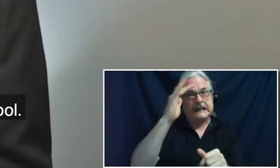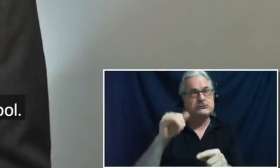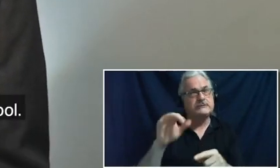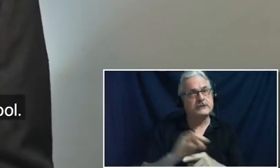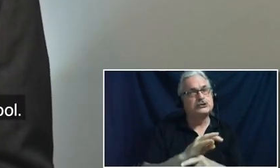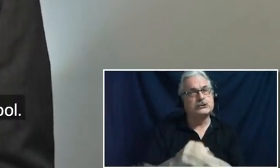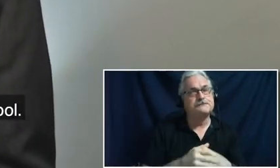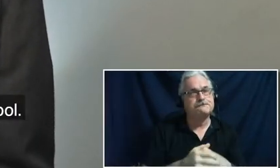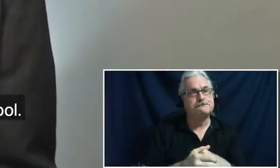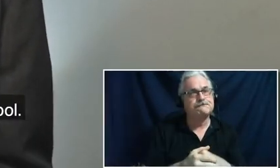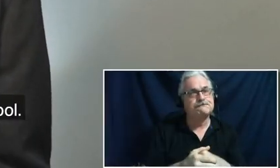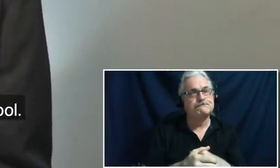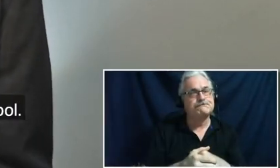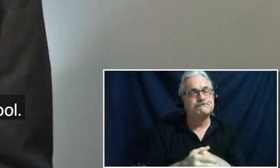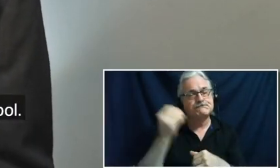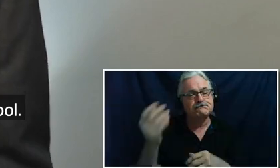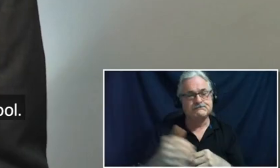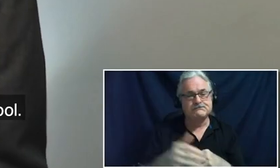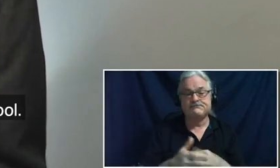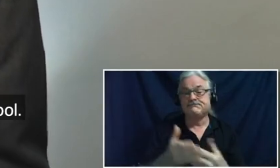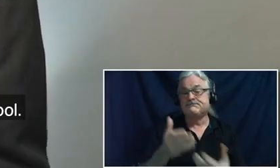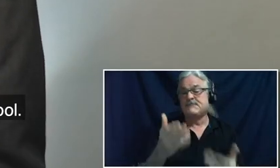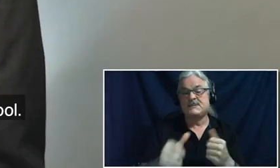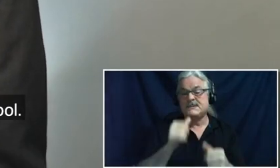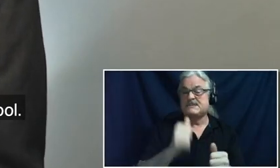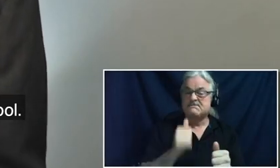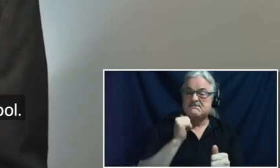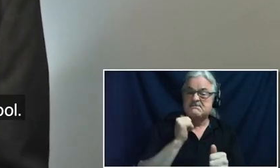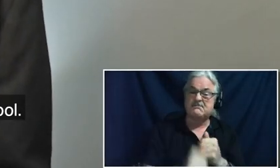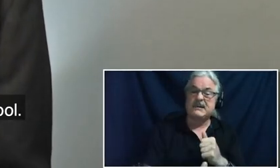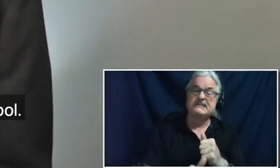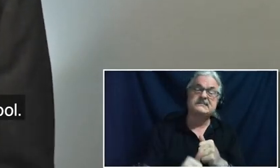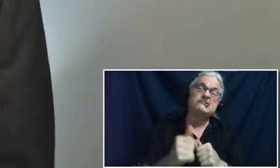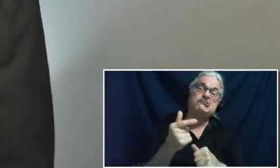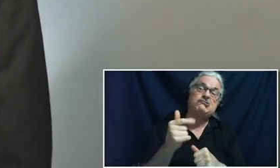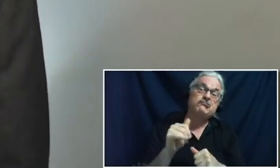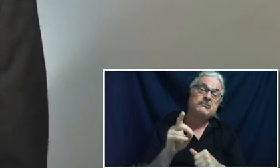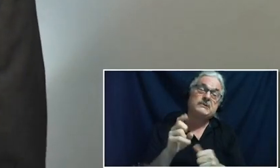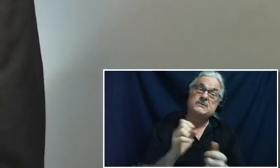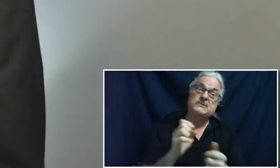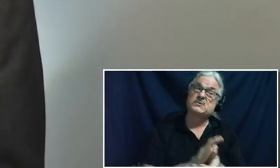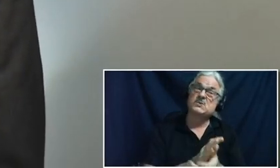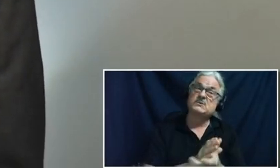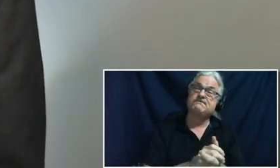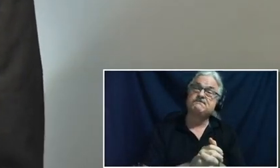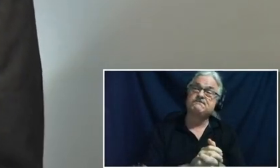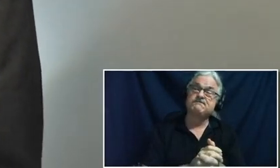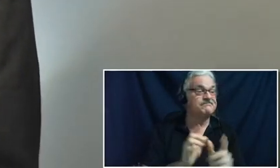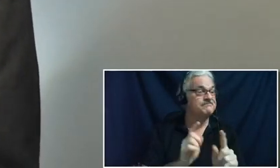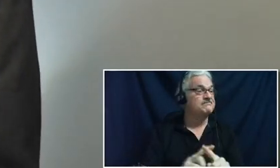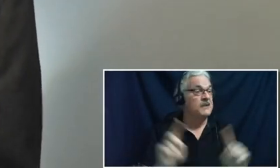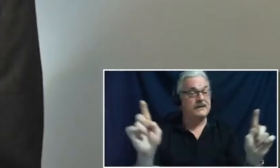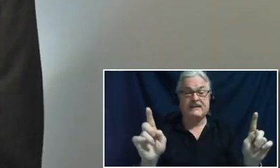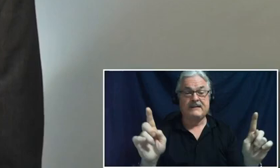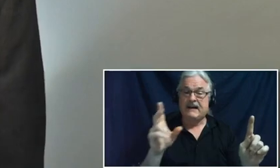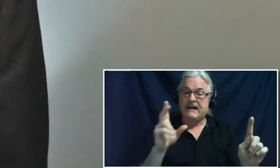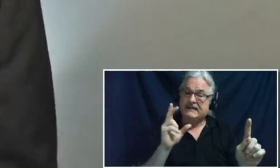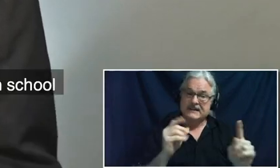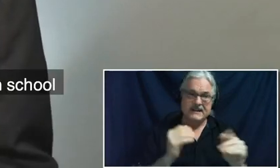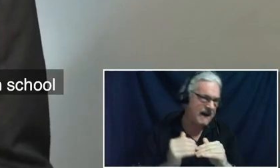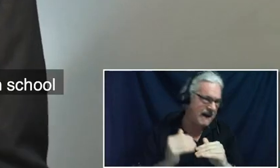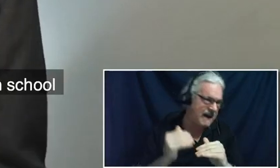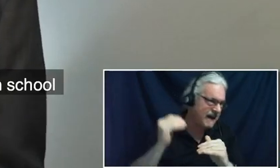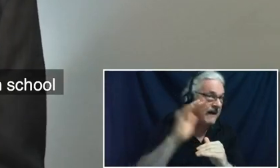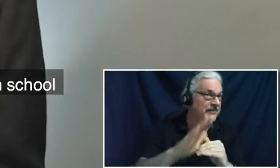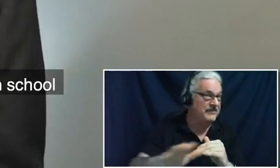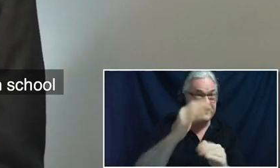très limité et que je risquais de ne pas même finir l'école primaire. Mais j'ai